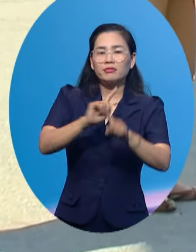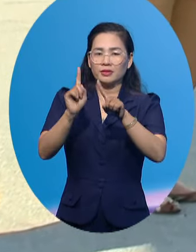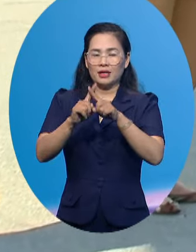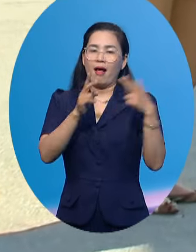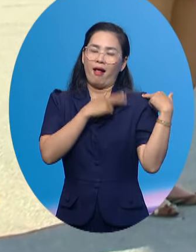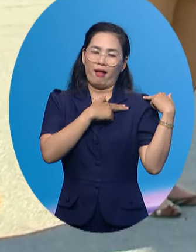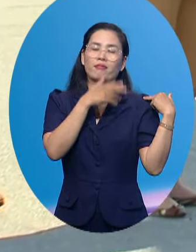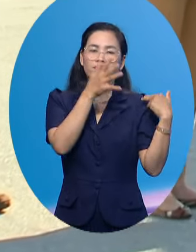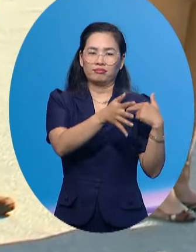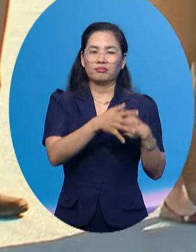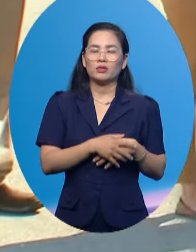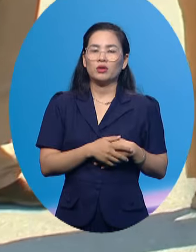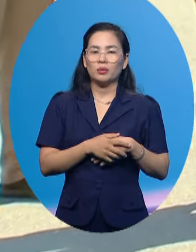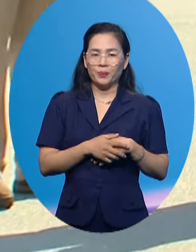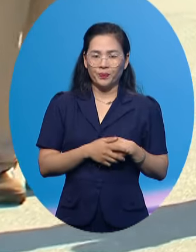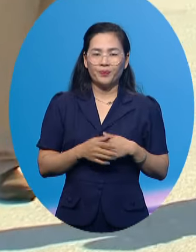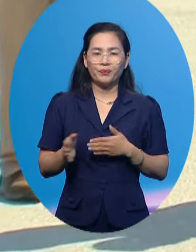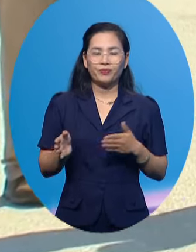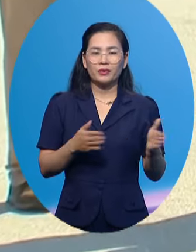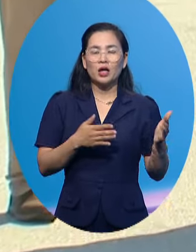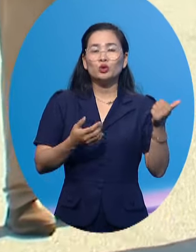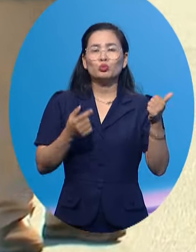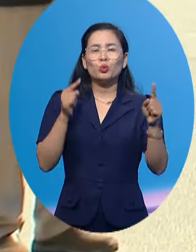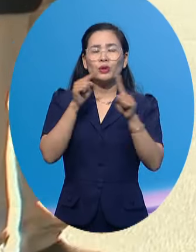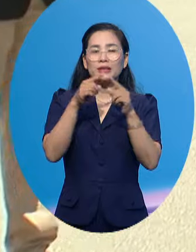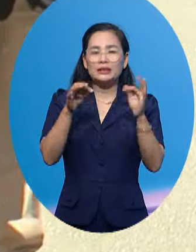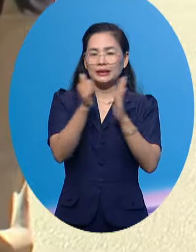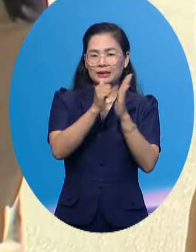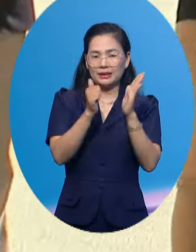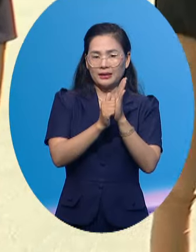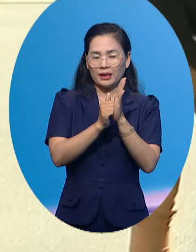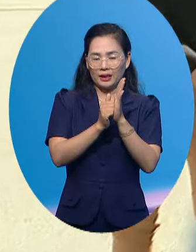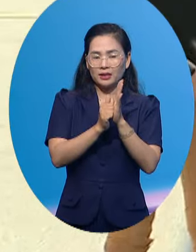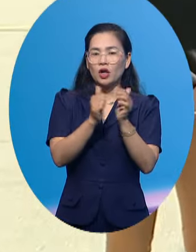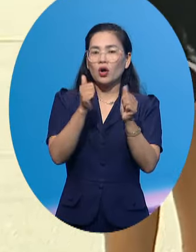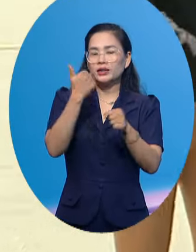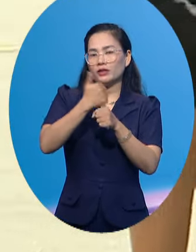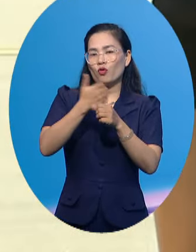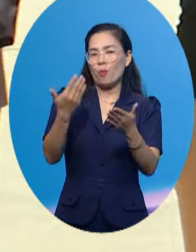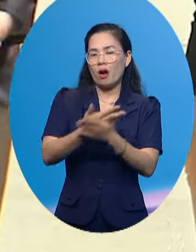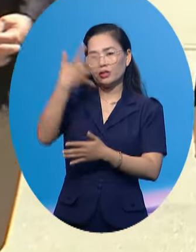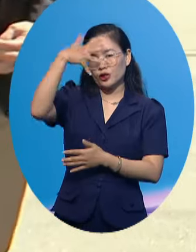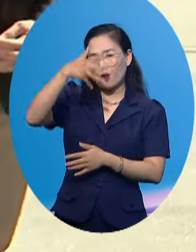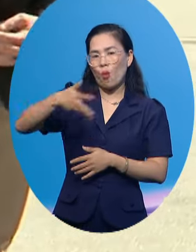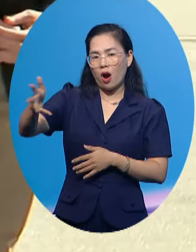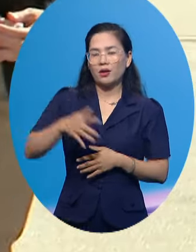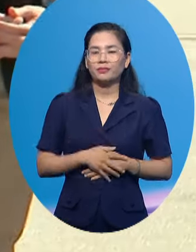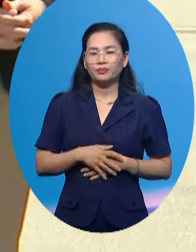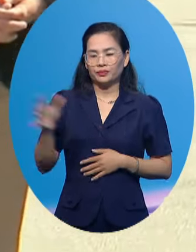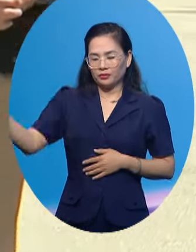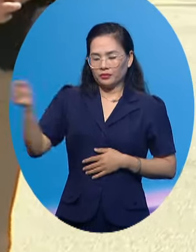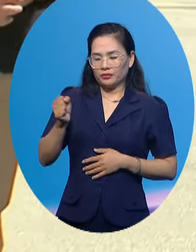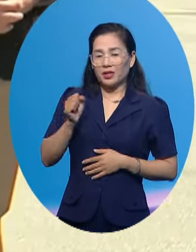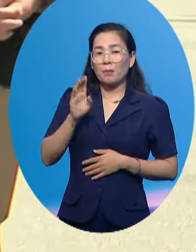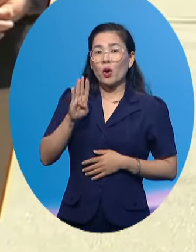làm việc chặt chẽ với Chiến Dịch Tranh Cử của ông trump để giúp định hình chính sách cho chính quyền sắp tới của ông ông trump đã công bố việc lựa chọn Bà